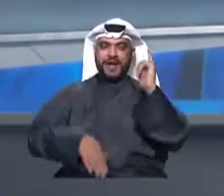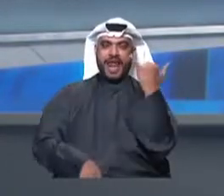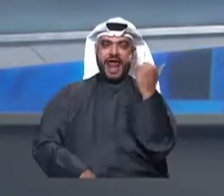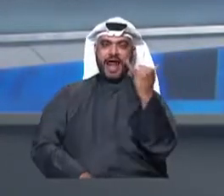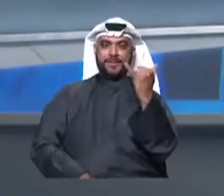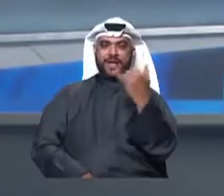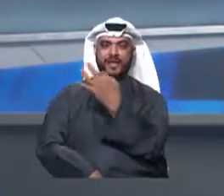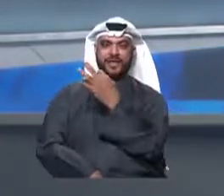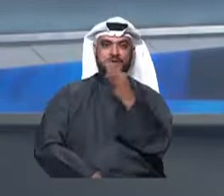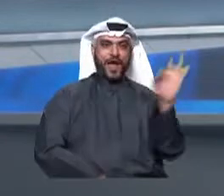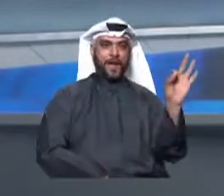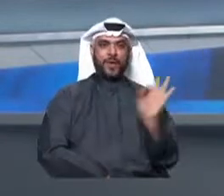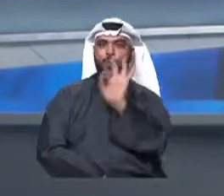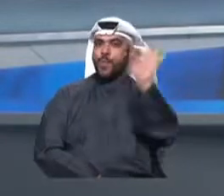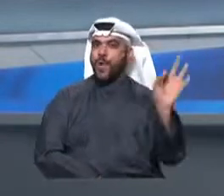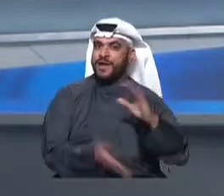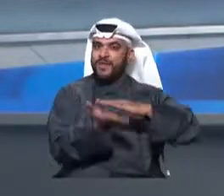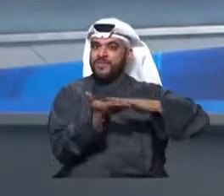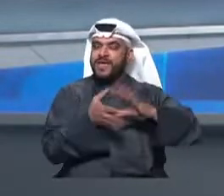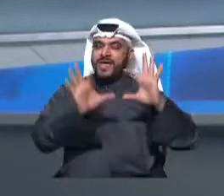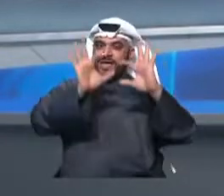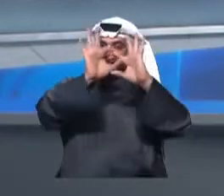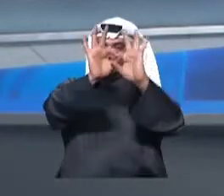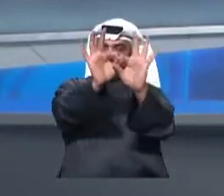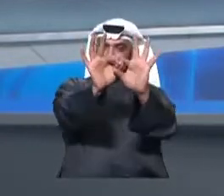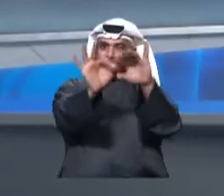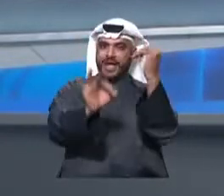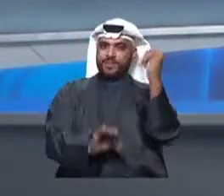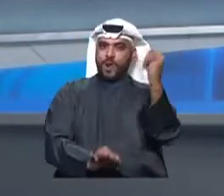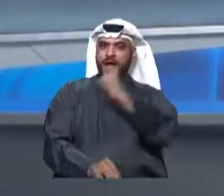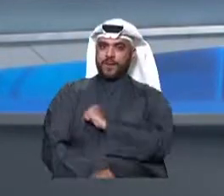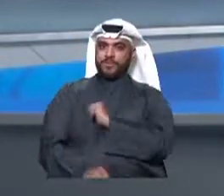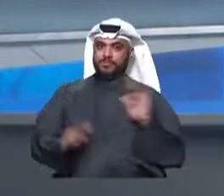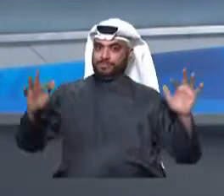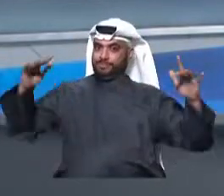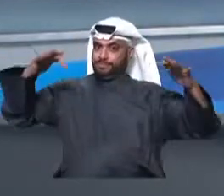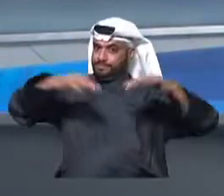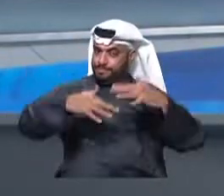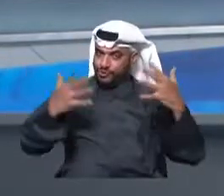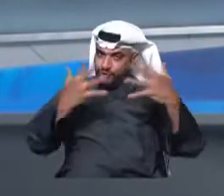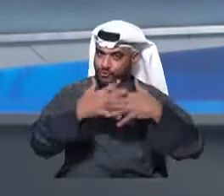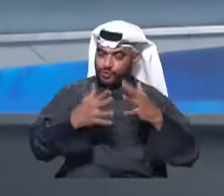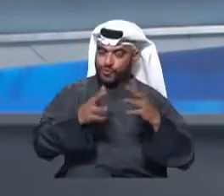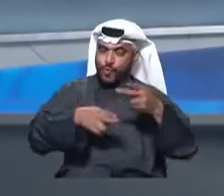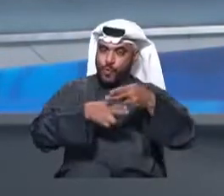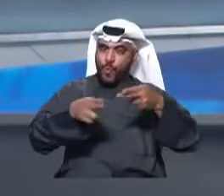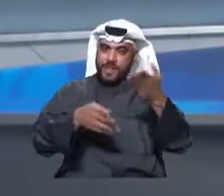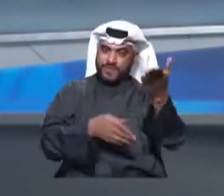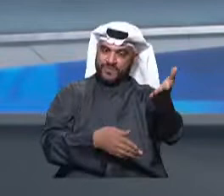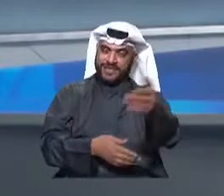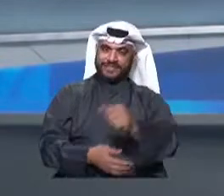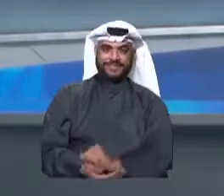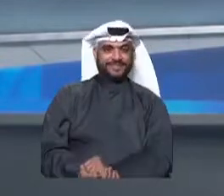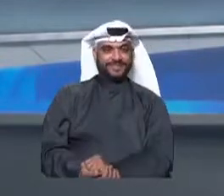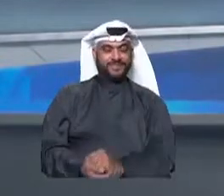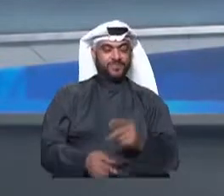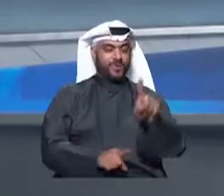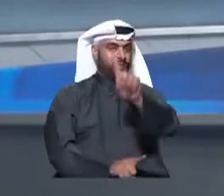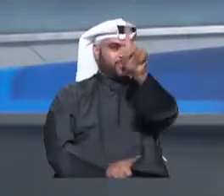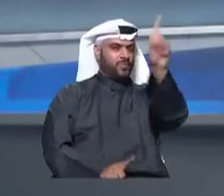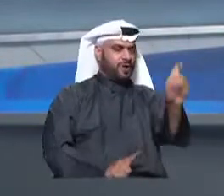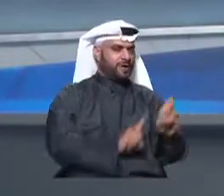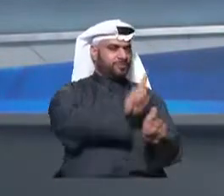بمقر الأمانة العامة لجامعة الدول العربية بمشاركة برلمانية كويتية. وناقشت